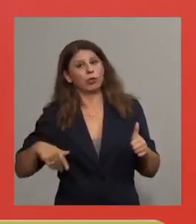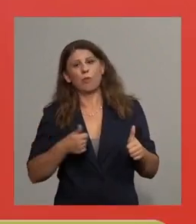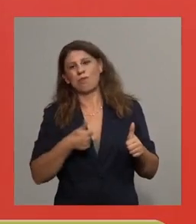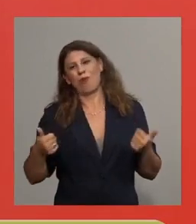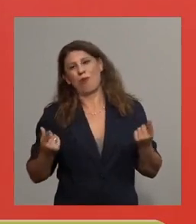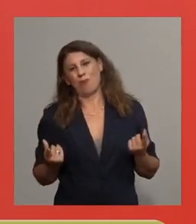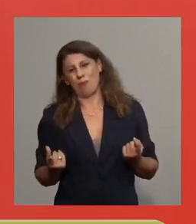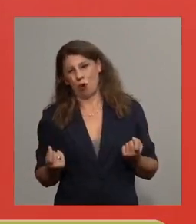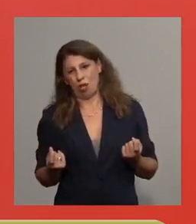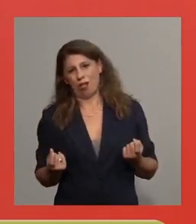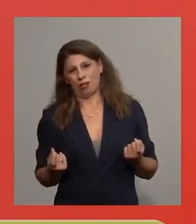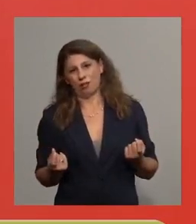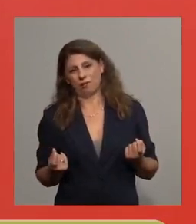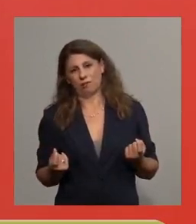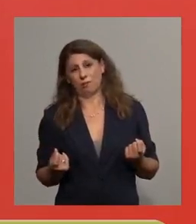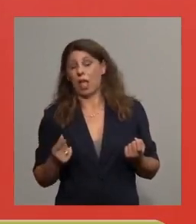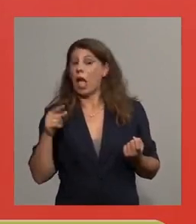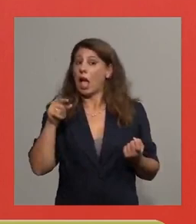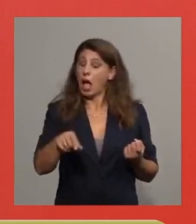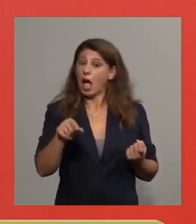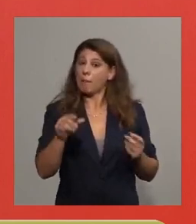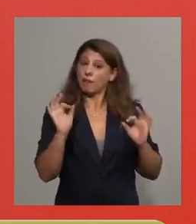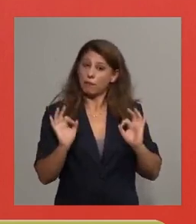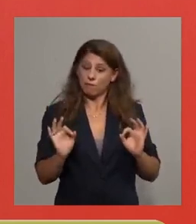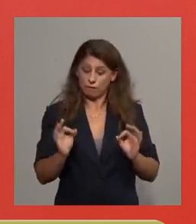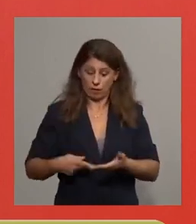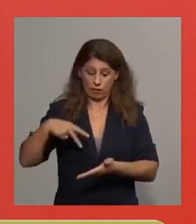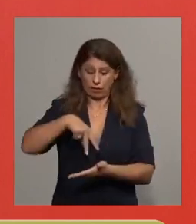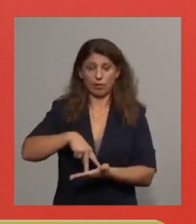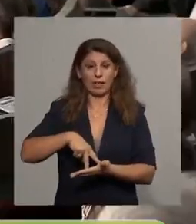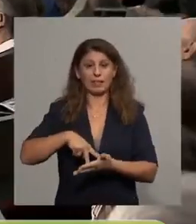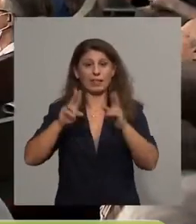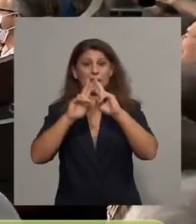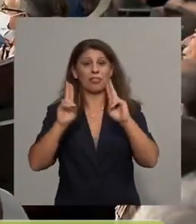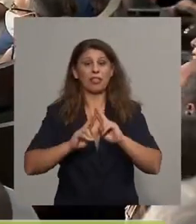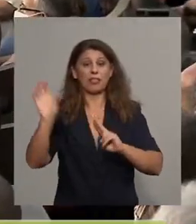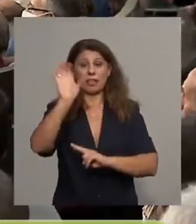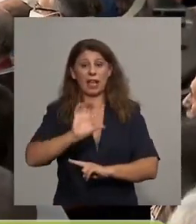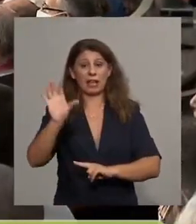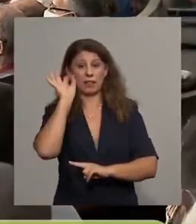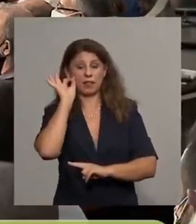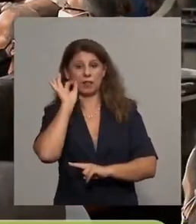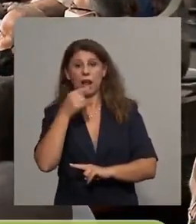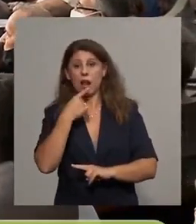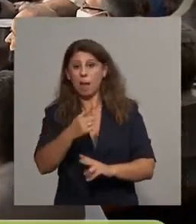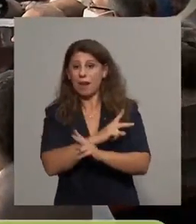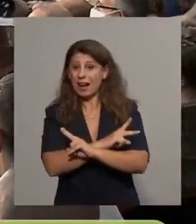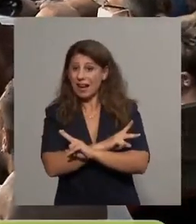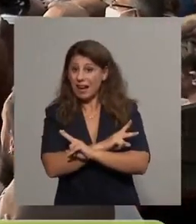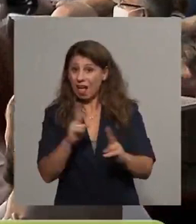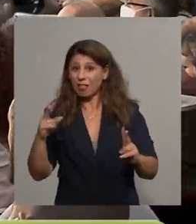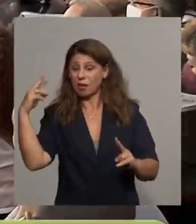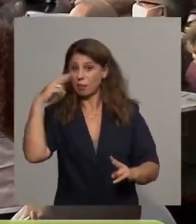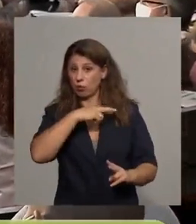προκαλούν. Και από αυτό το ίδιο βήμα εδώ στη Διεθνή Έκθεση Θεσσαλονίκης λέμε ξεκάθαρα στον